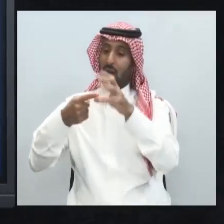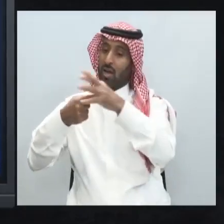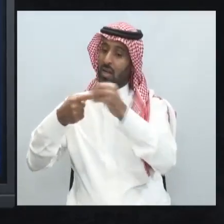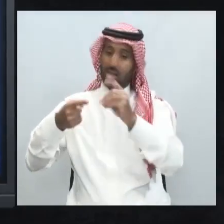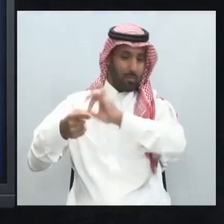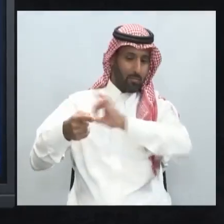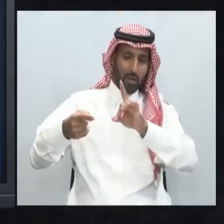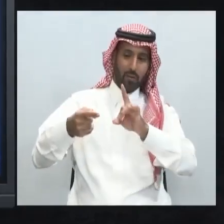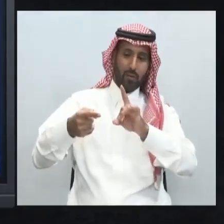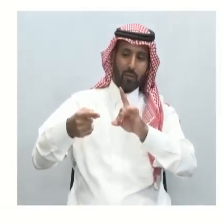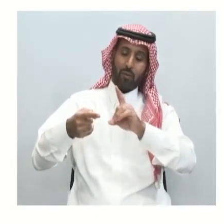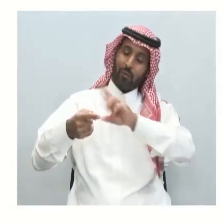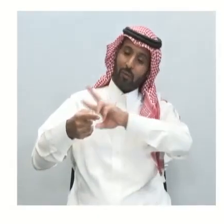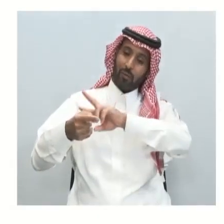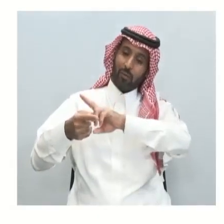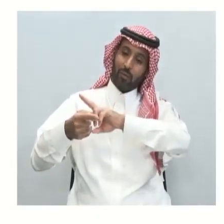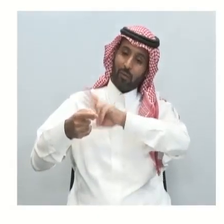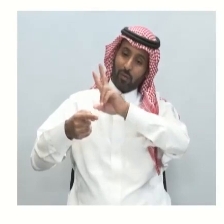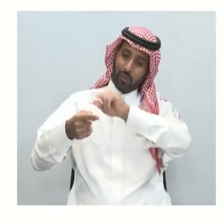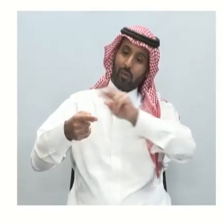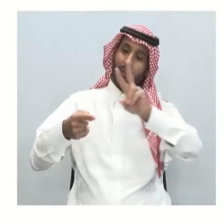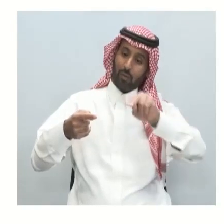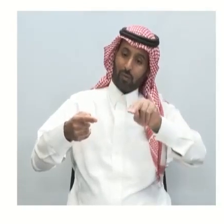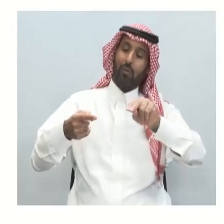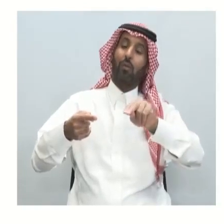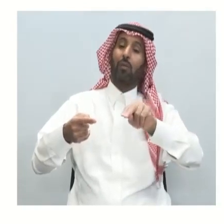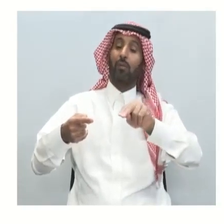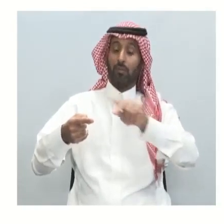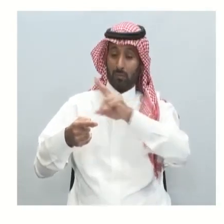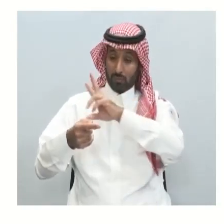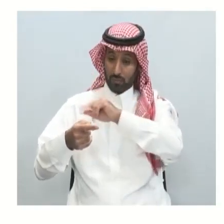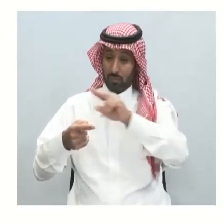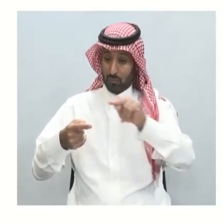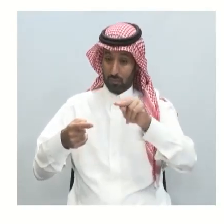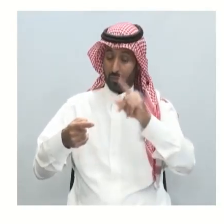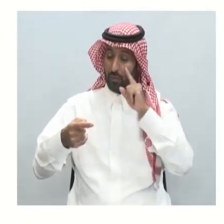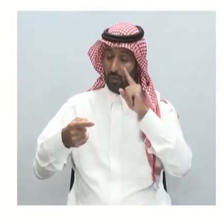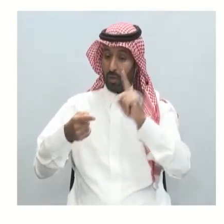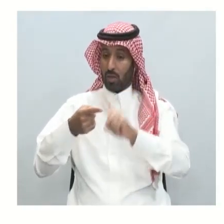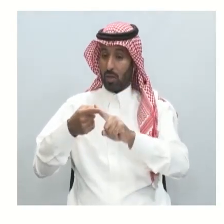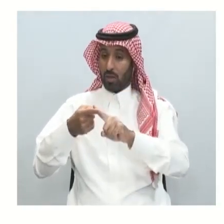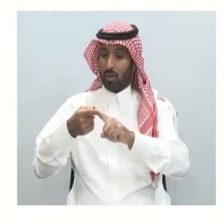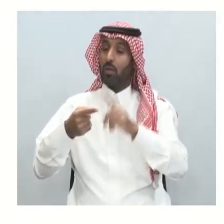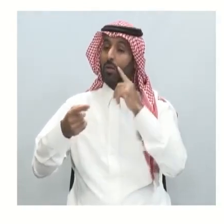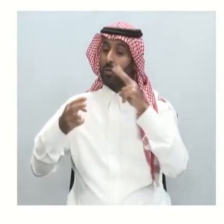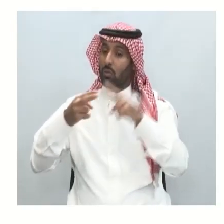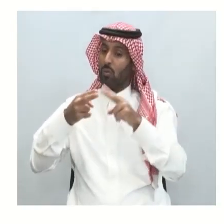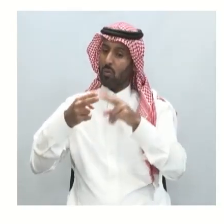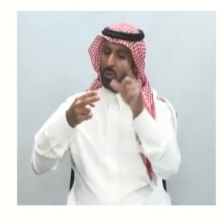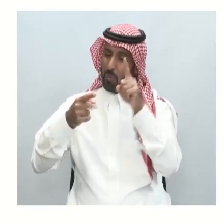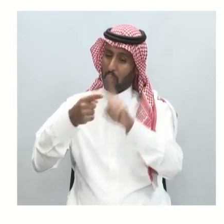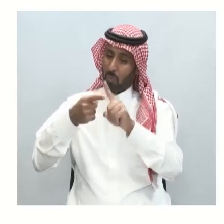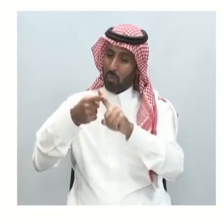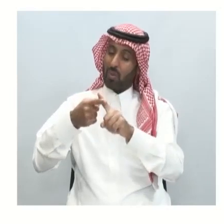اذا لاحظ معي نفس الفرق يوجد الروابط قطبيه توجد شحنه جزئيه موجبه